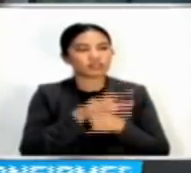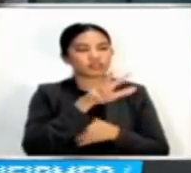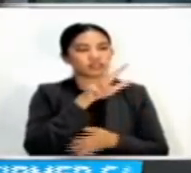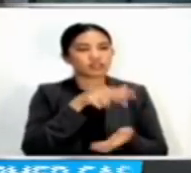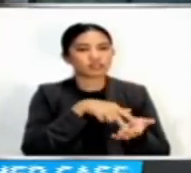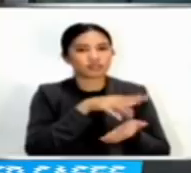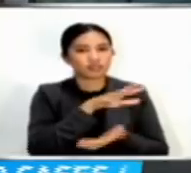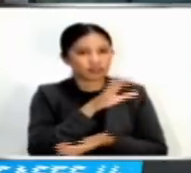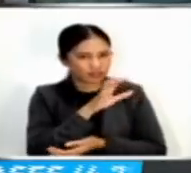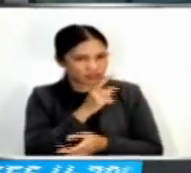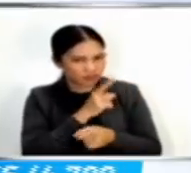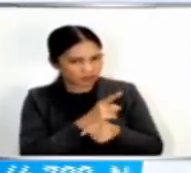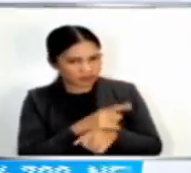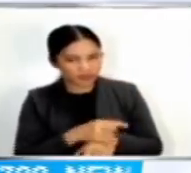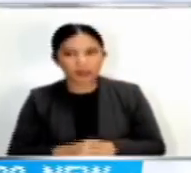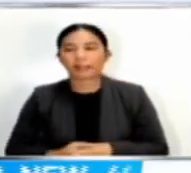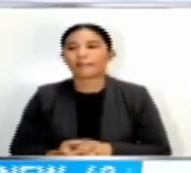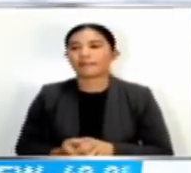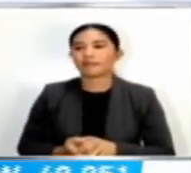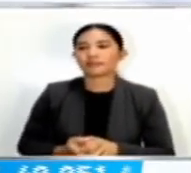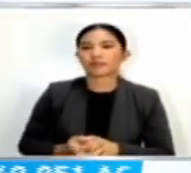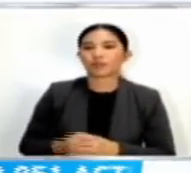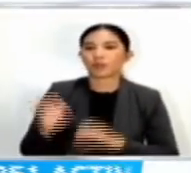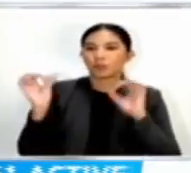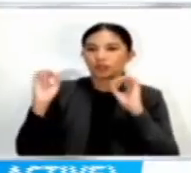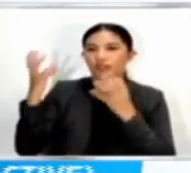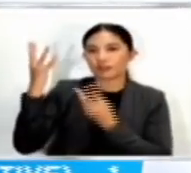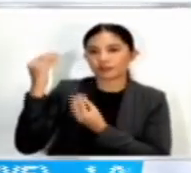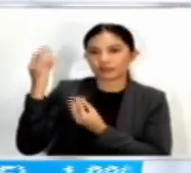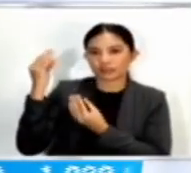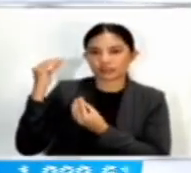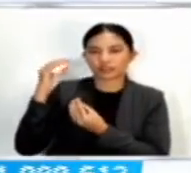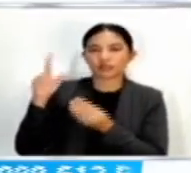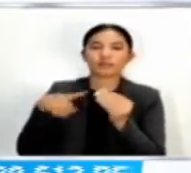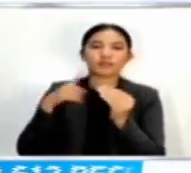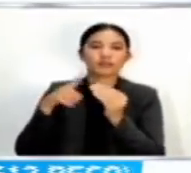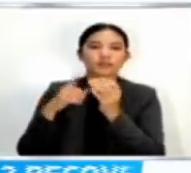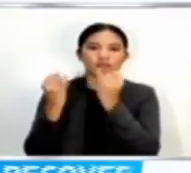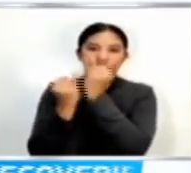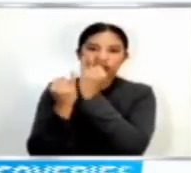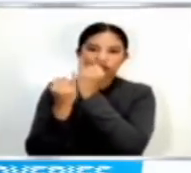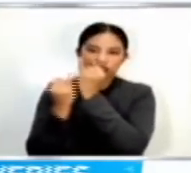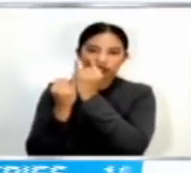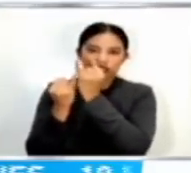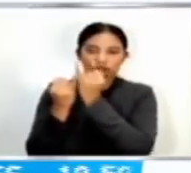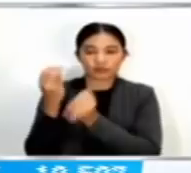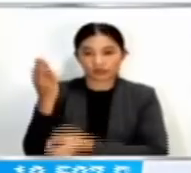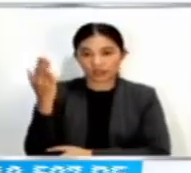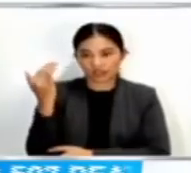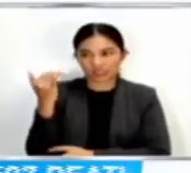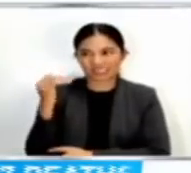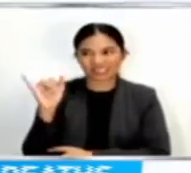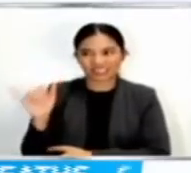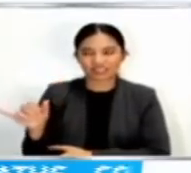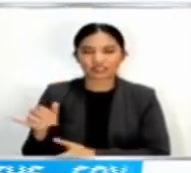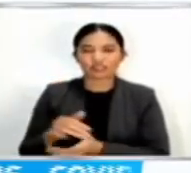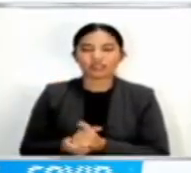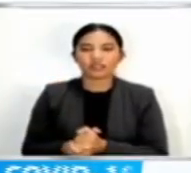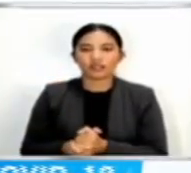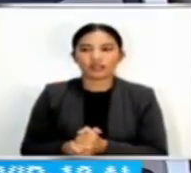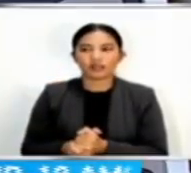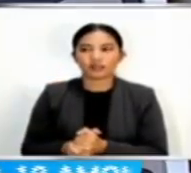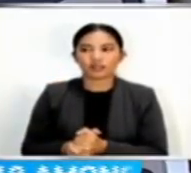sa pagbabayad ng PhilHealth, ano, because that's with our finance office. Okay.